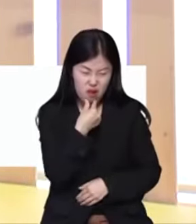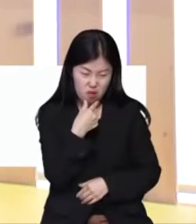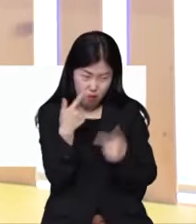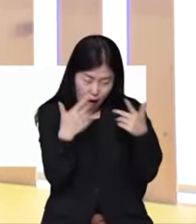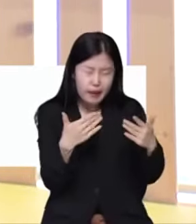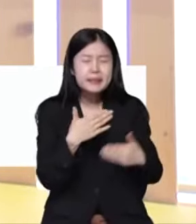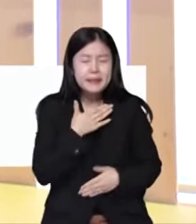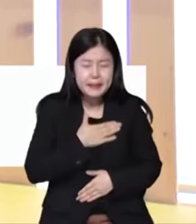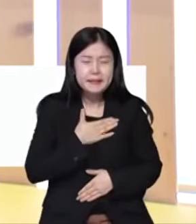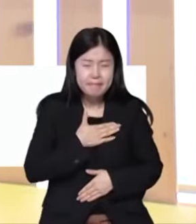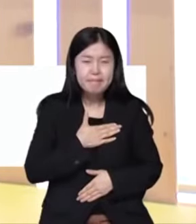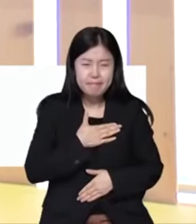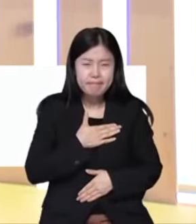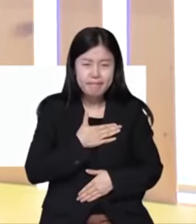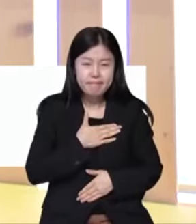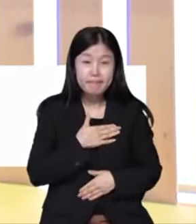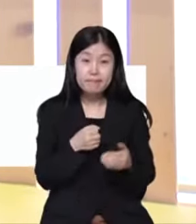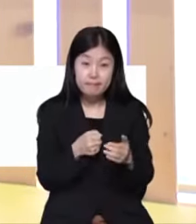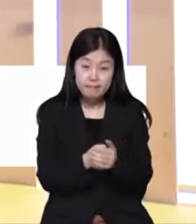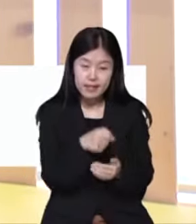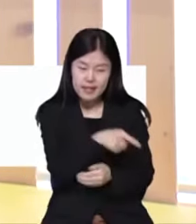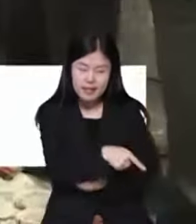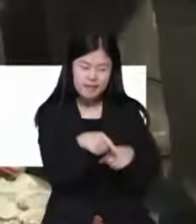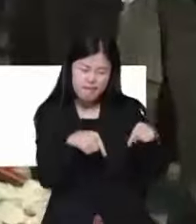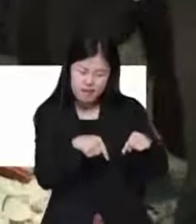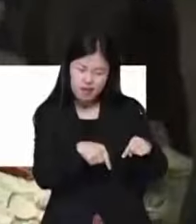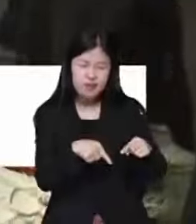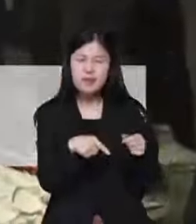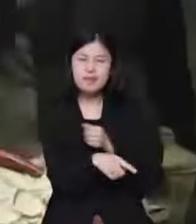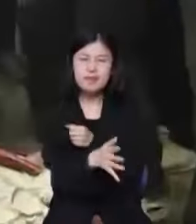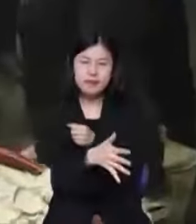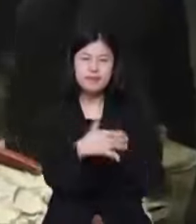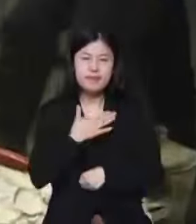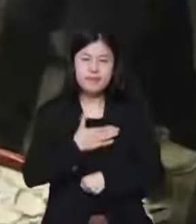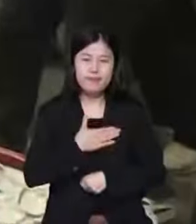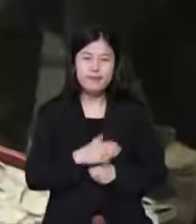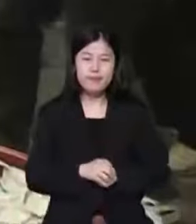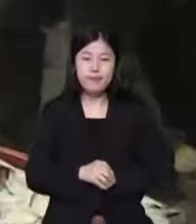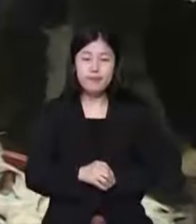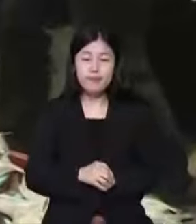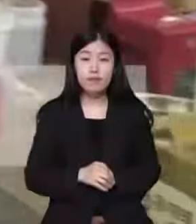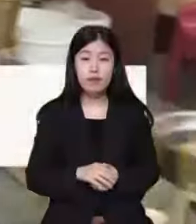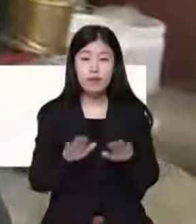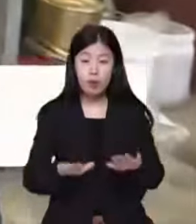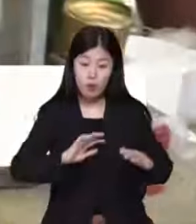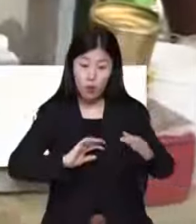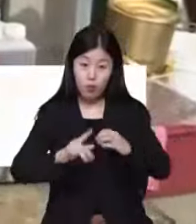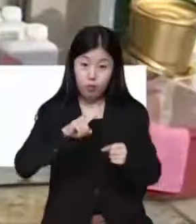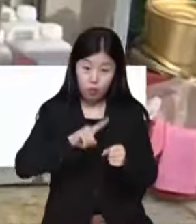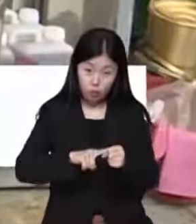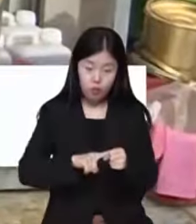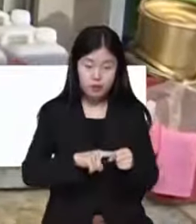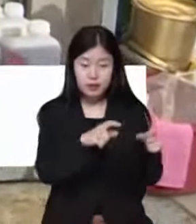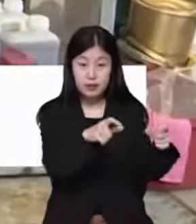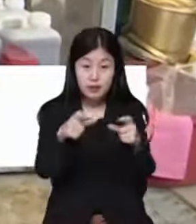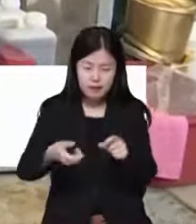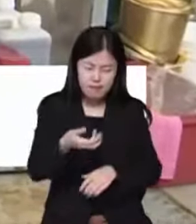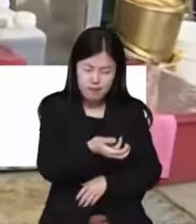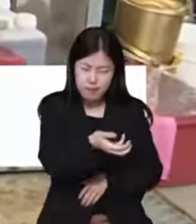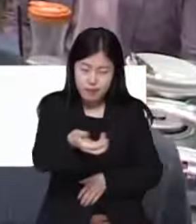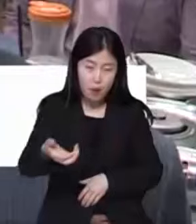들어가는 것은 현재 무의미할 수 있다라는 결론을 얻은 것. 3자회동 개최를 위해 읍면 순회 홍보 캠페인을